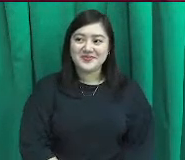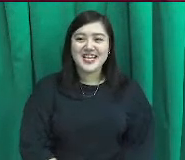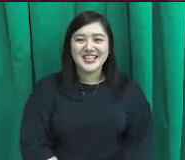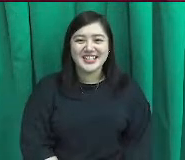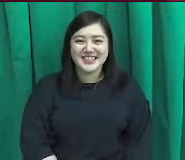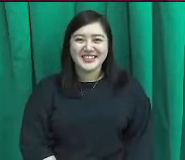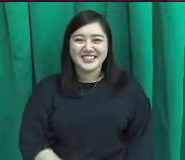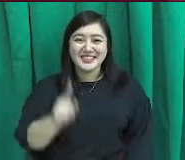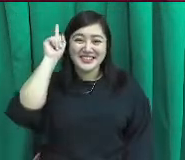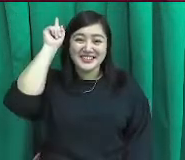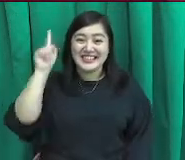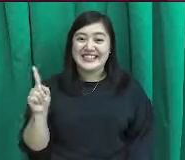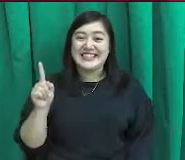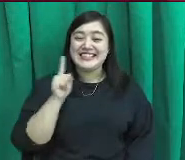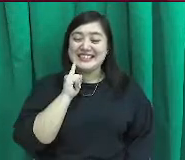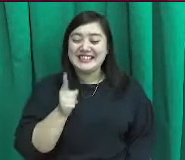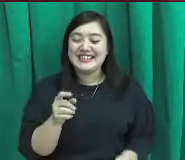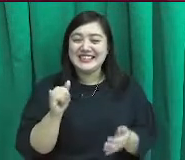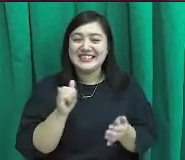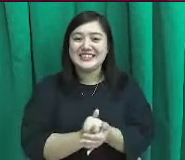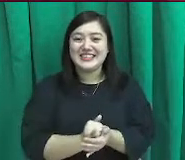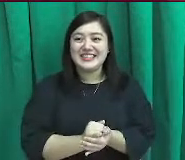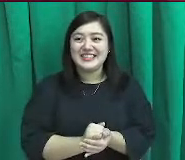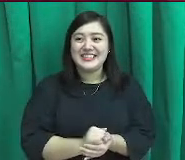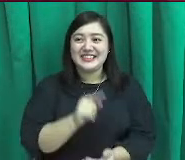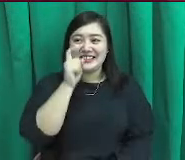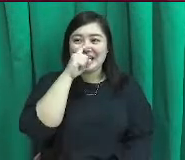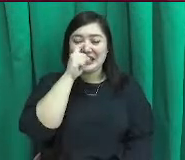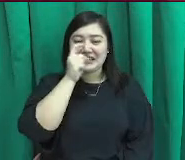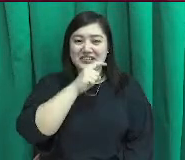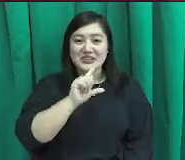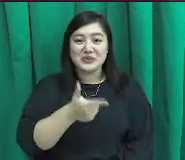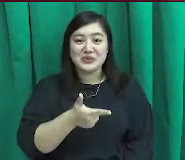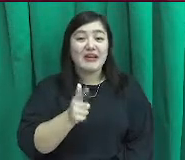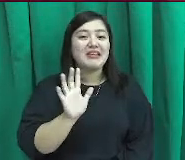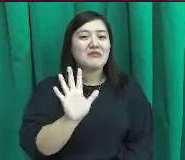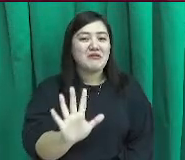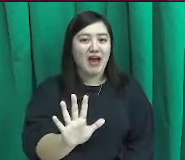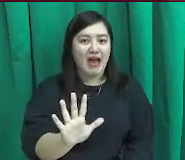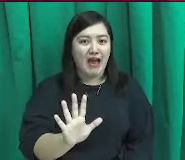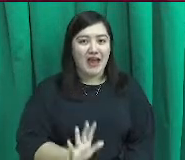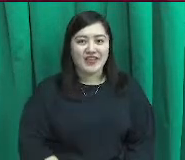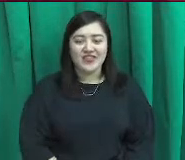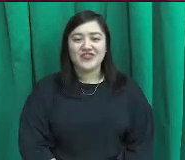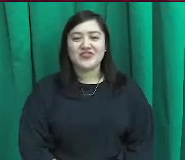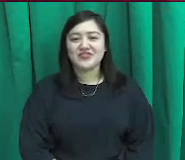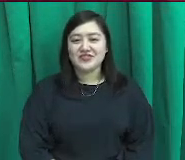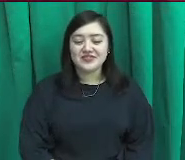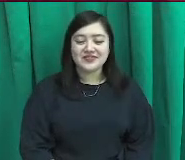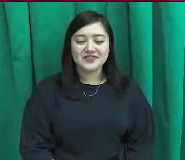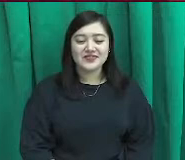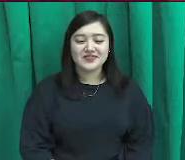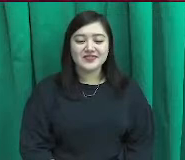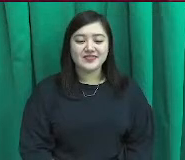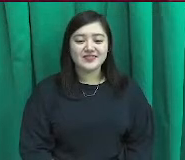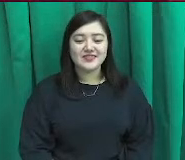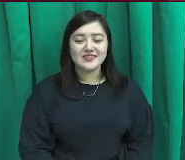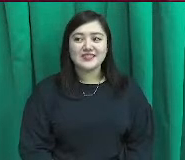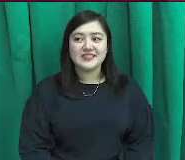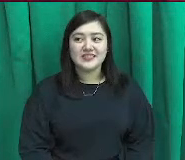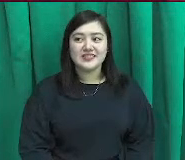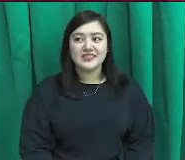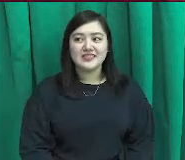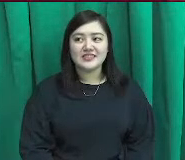Yeah, yeah. Ang tanong dyan, malalangisan ba ang ating lapid? Yeah, yun, yun. May mga